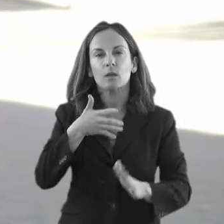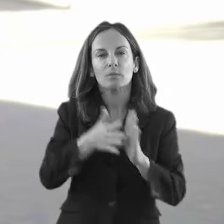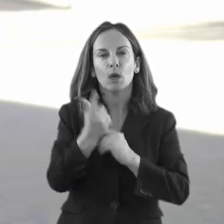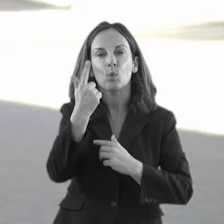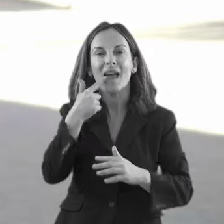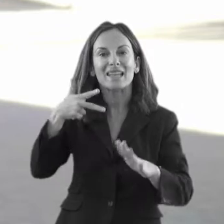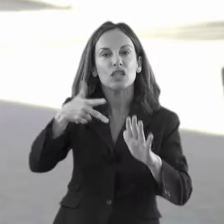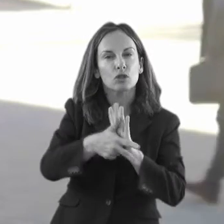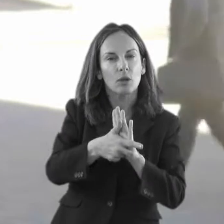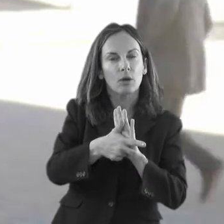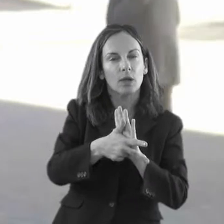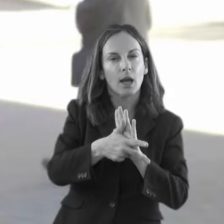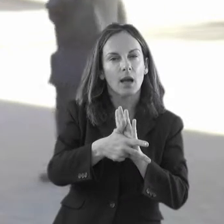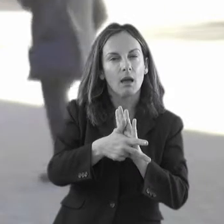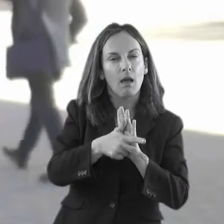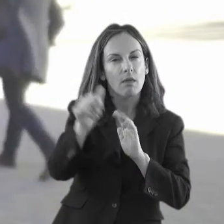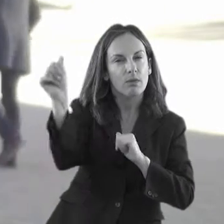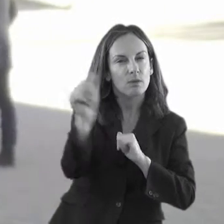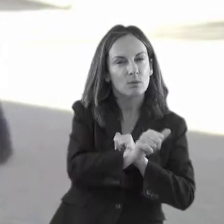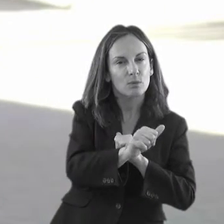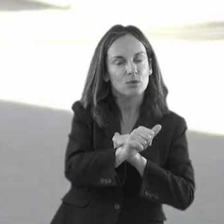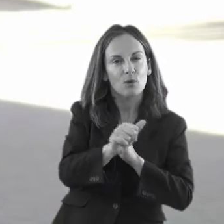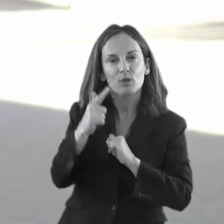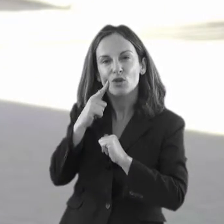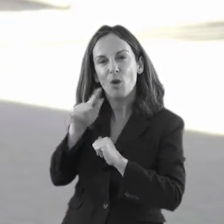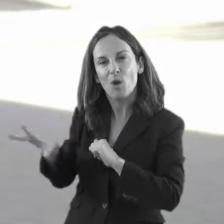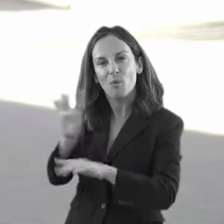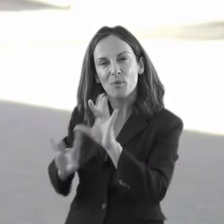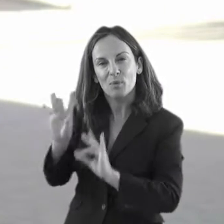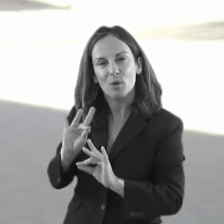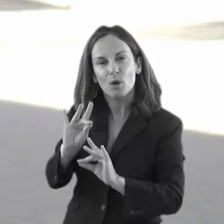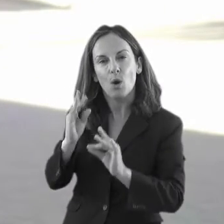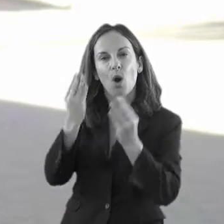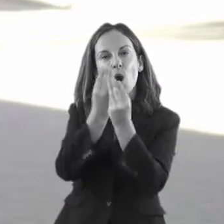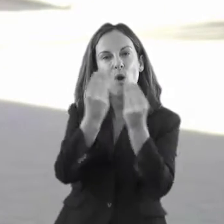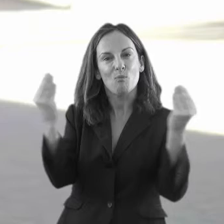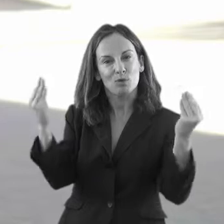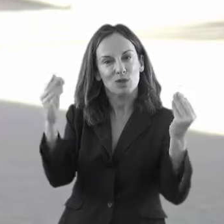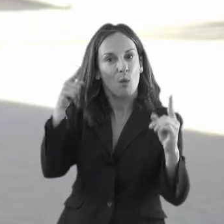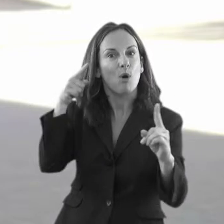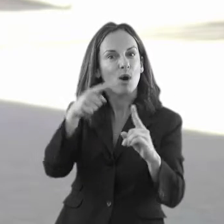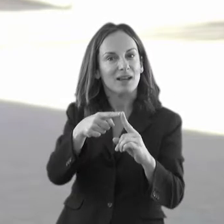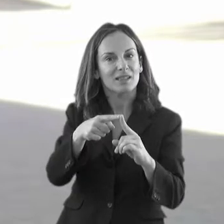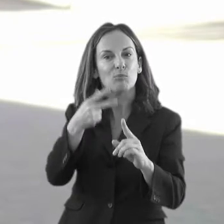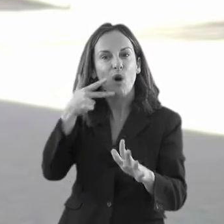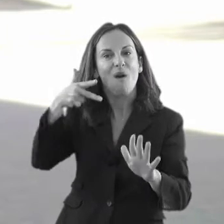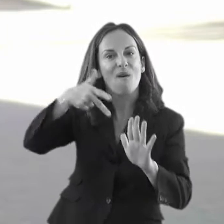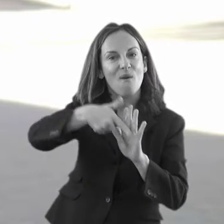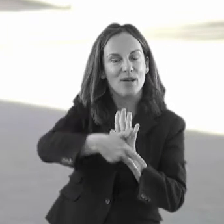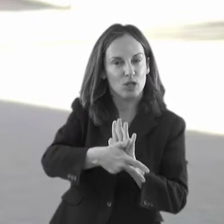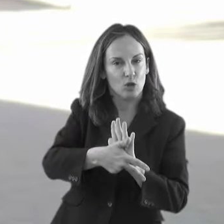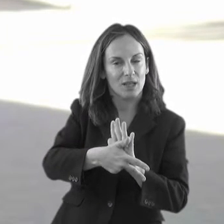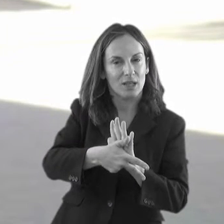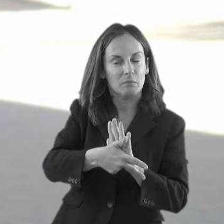volem explicar una història, triem aquelles eines que ens ajuden millor. No necessàriament tot ha d'estar a la vista del